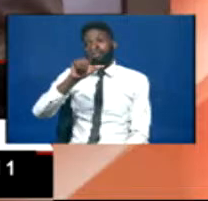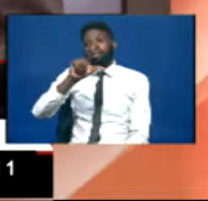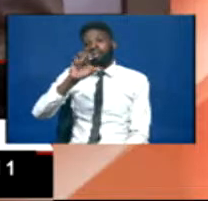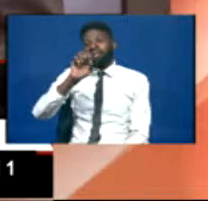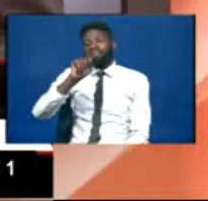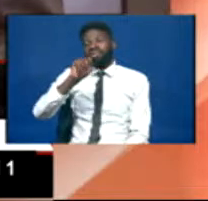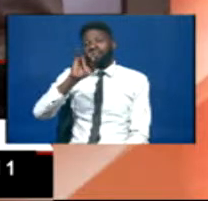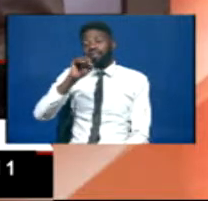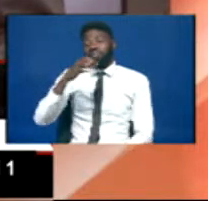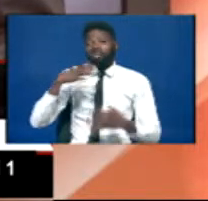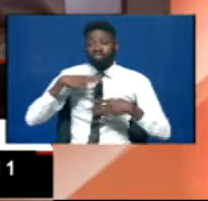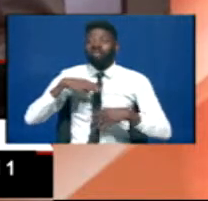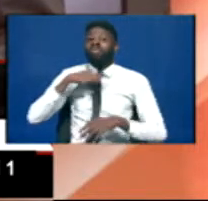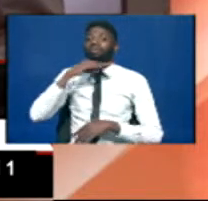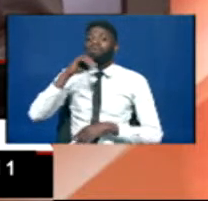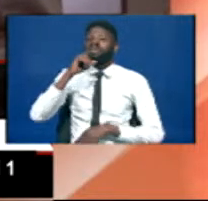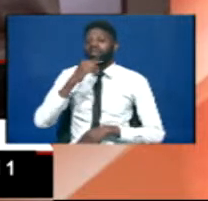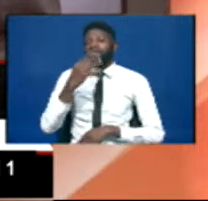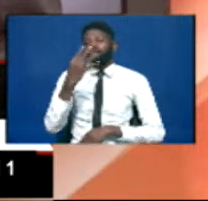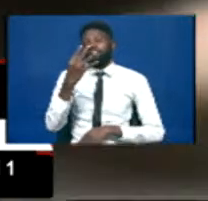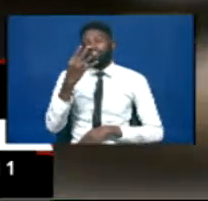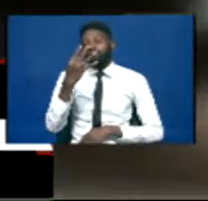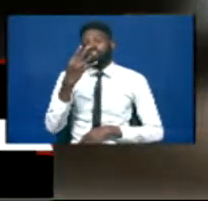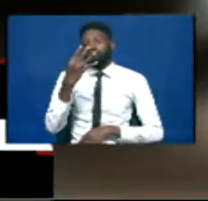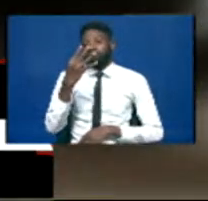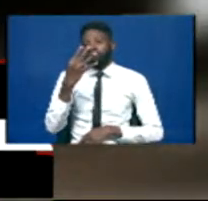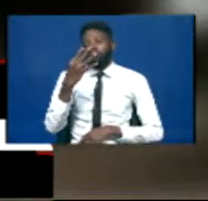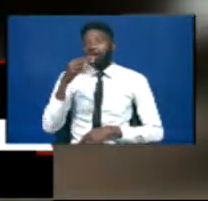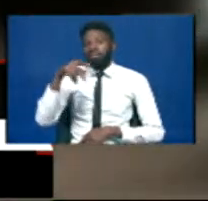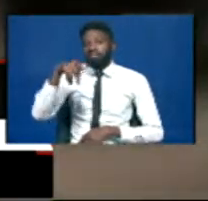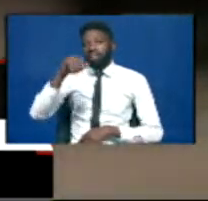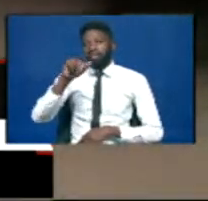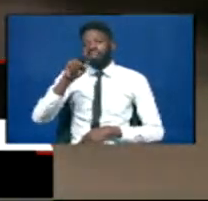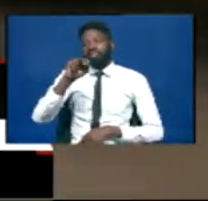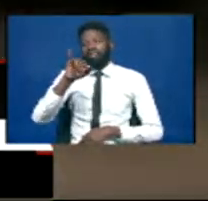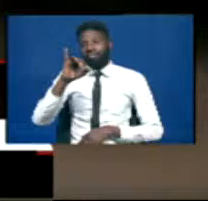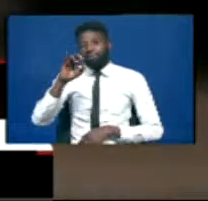wale waliouawa kwa mujibu wa maafisa wa Kipalestina.